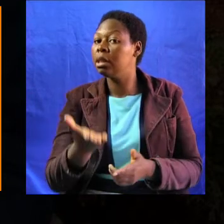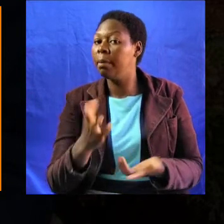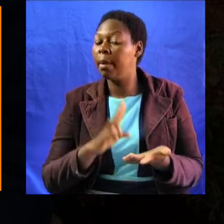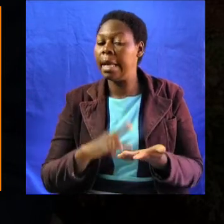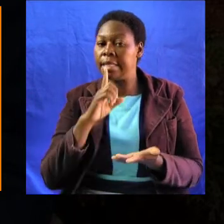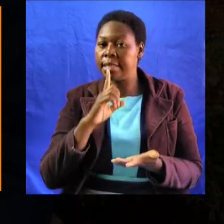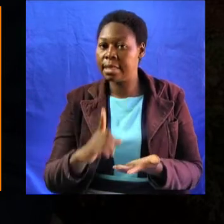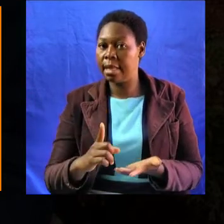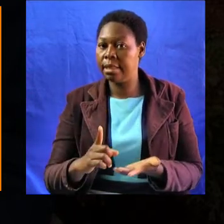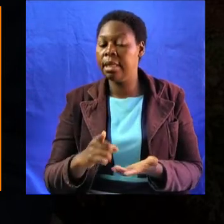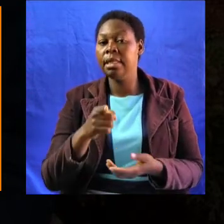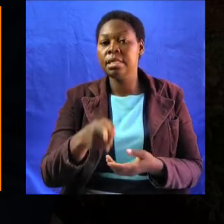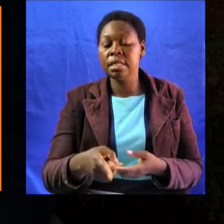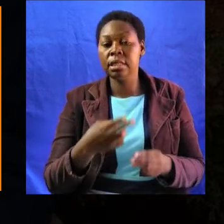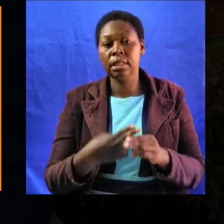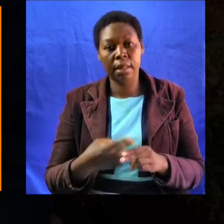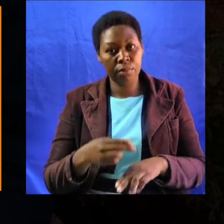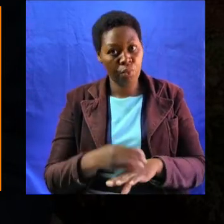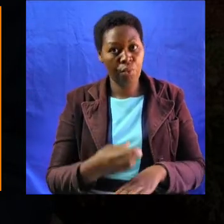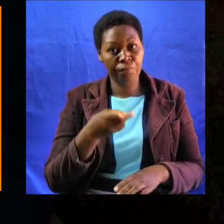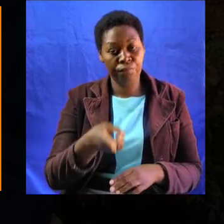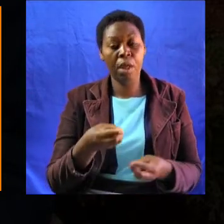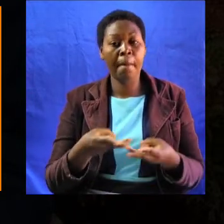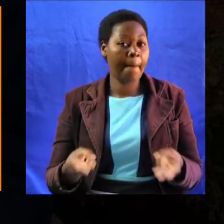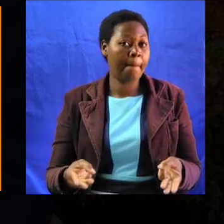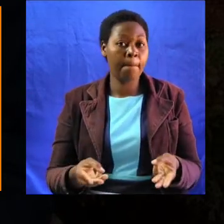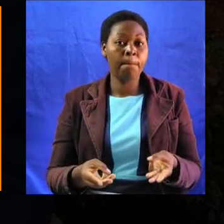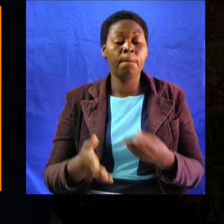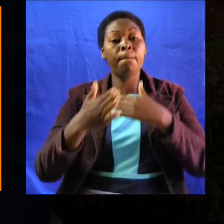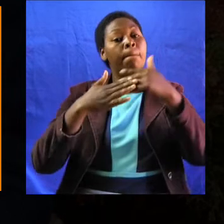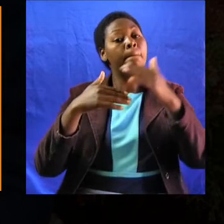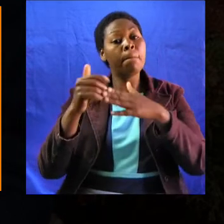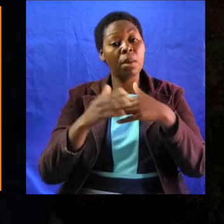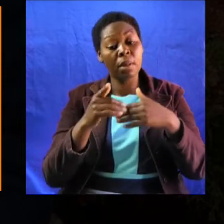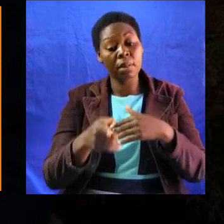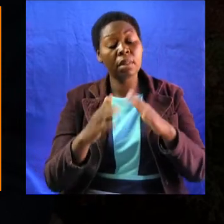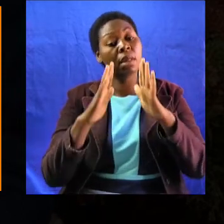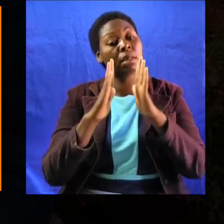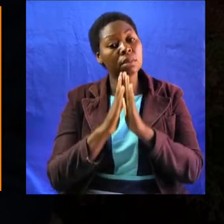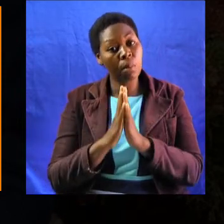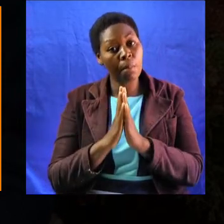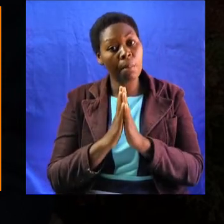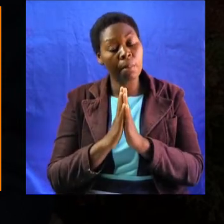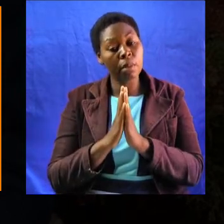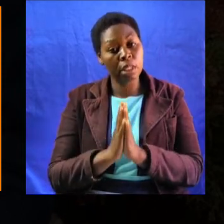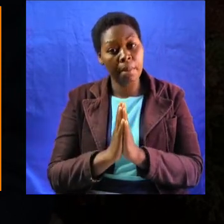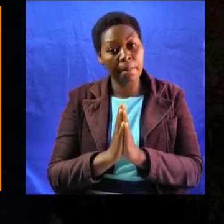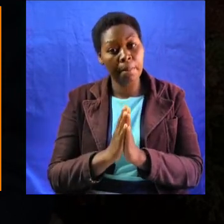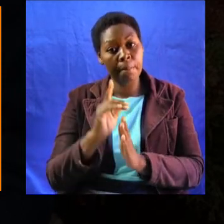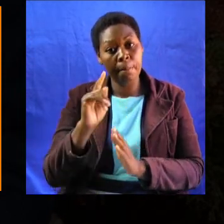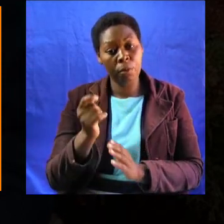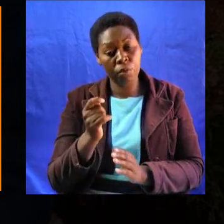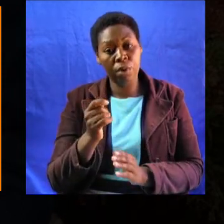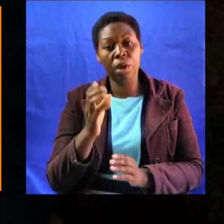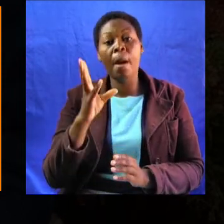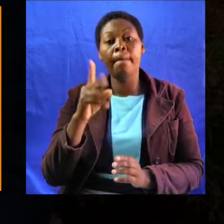tikati mazita avarume vanovaka imba iyi ndianiko? Asi ziso